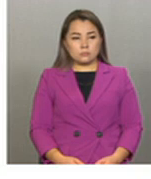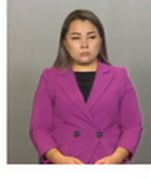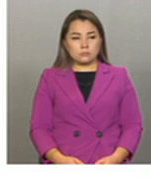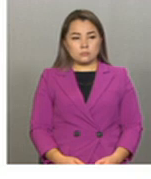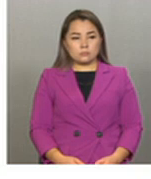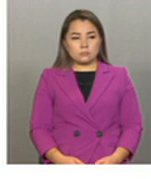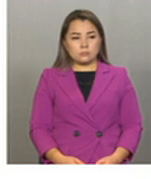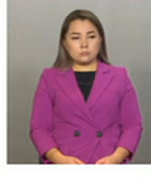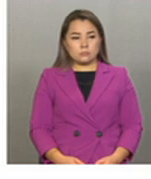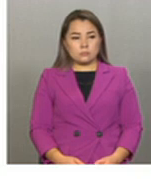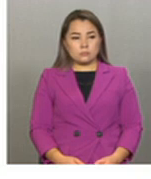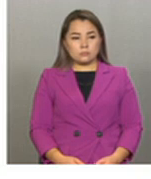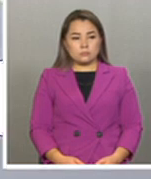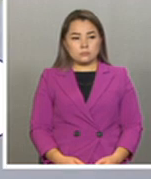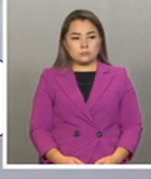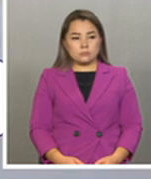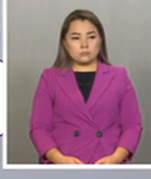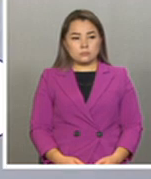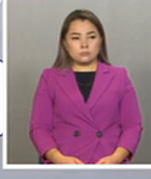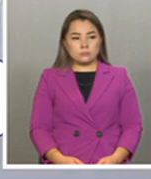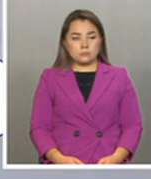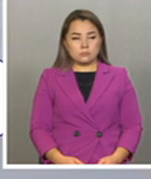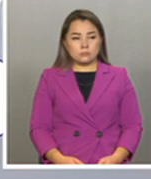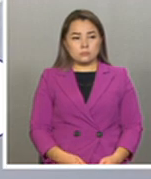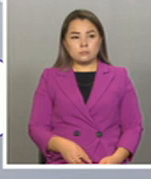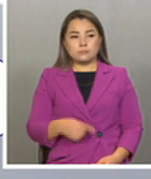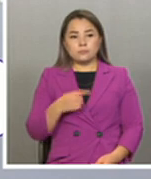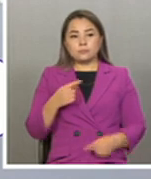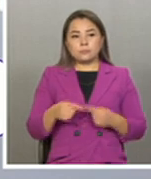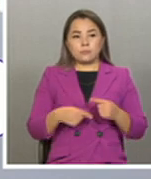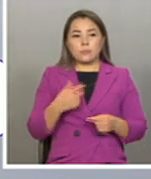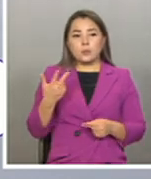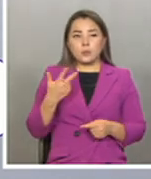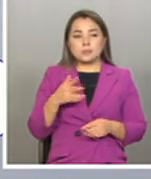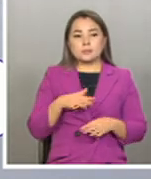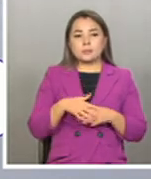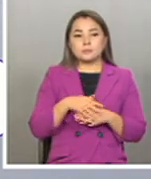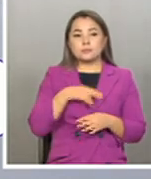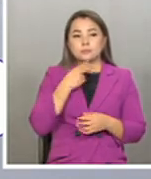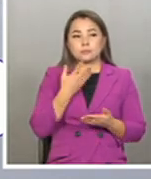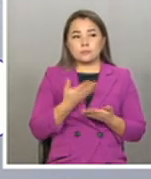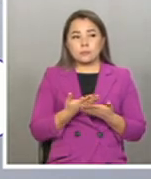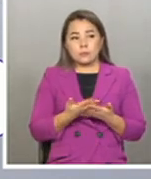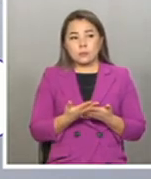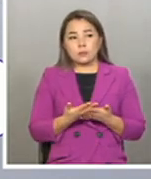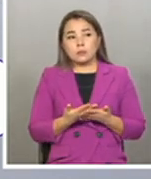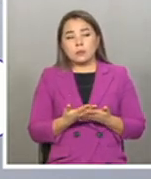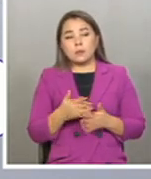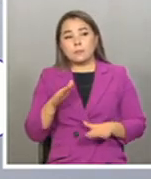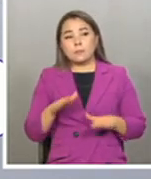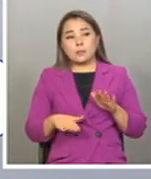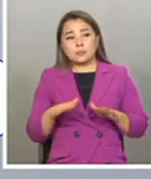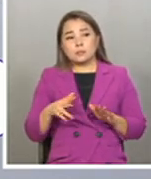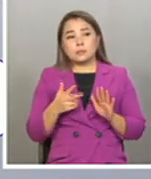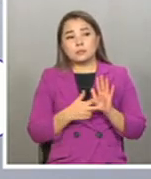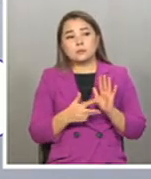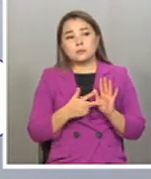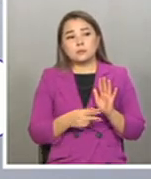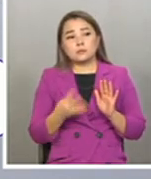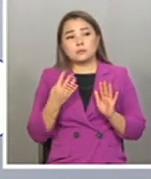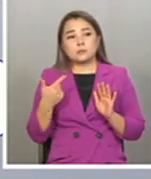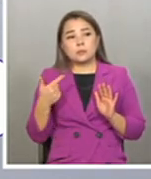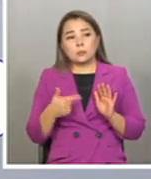5 мольге тең. Келесі үшінші есепке назар аударыңыздар. Яғни массасы 84 грамм